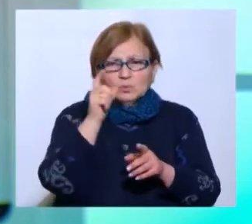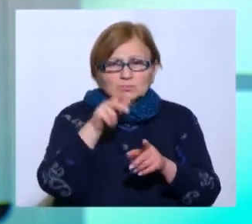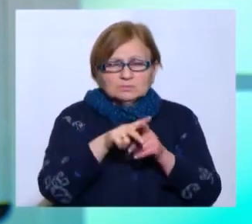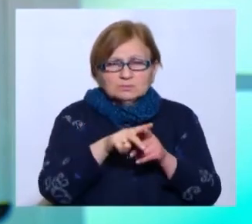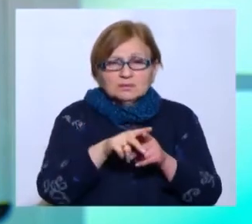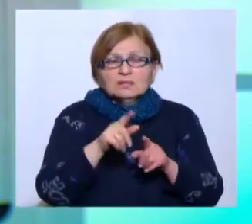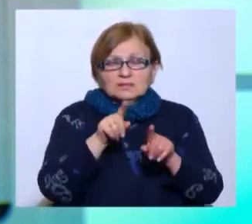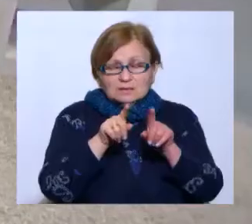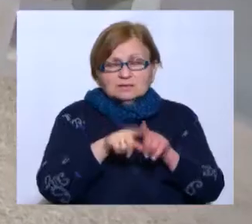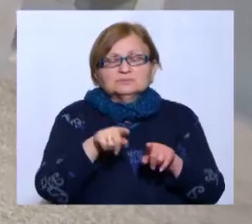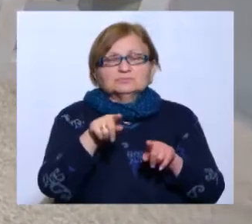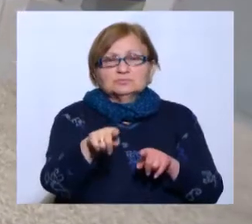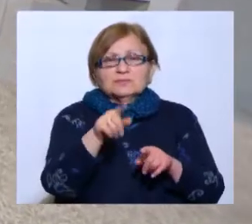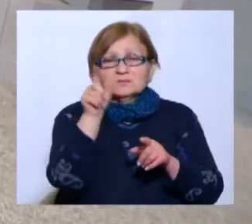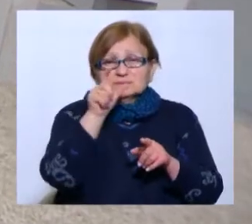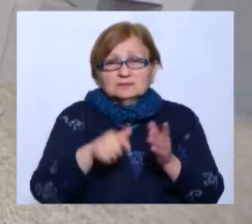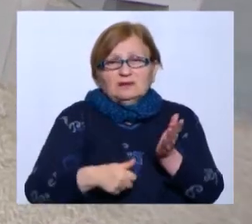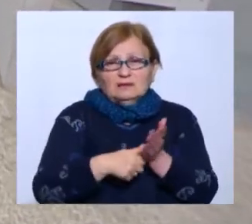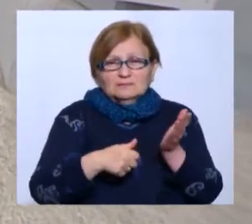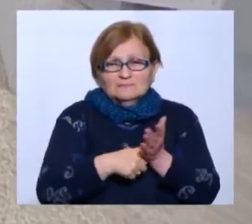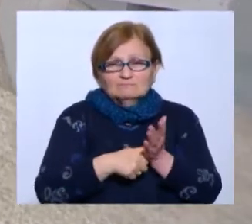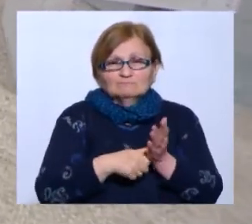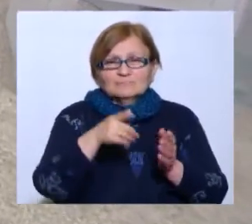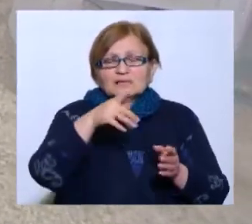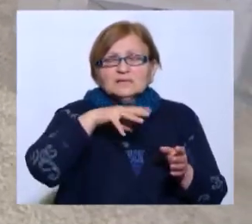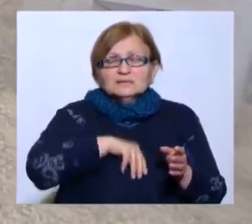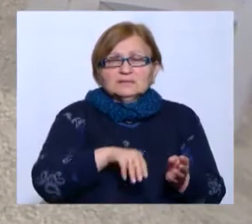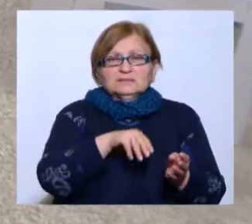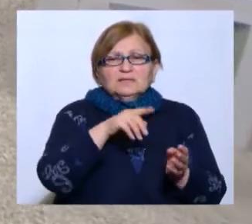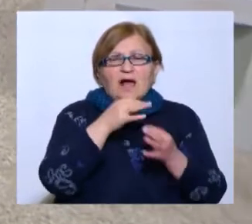სიკვდილის შიშისაგან თუ მივიწყების სამარისაგან.